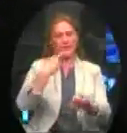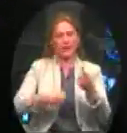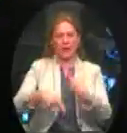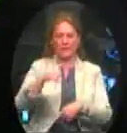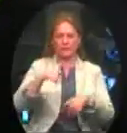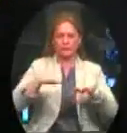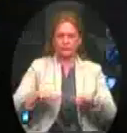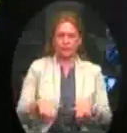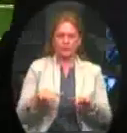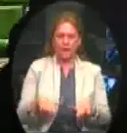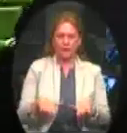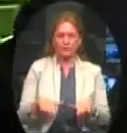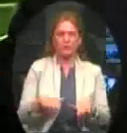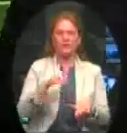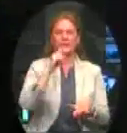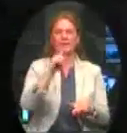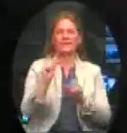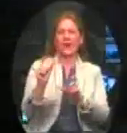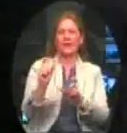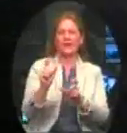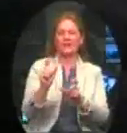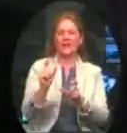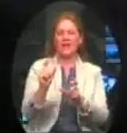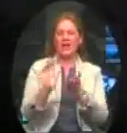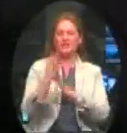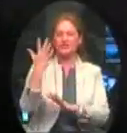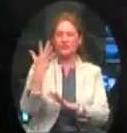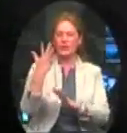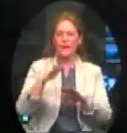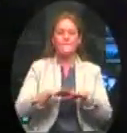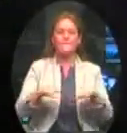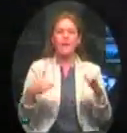קורסאות, חסיני אש, אנחנו החלפנו במה, גם כאן